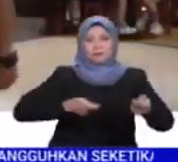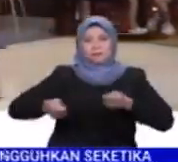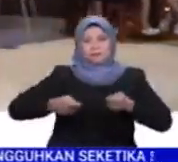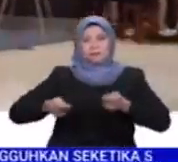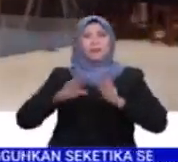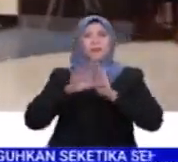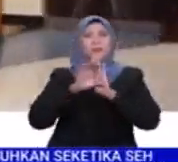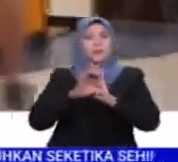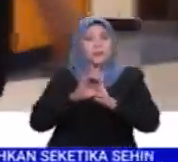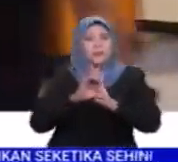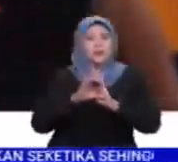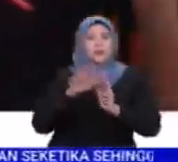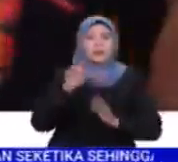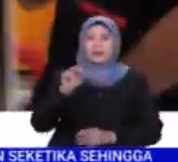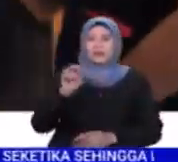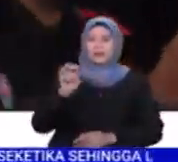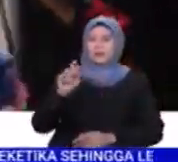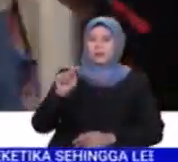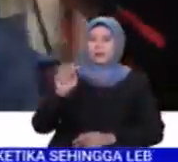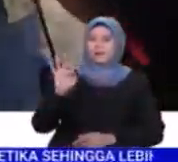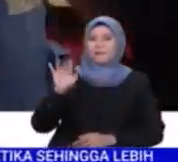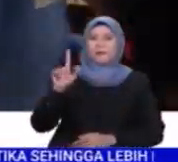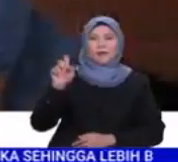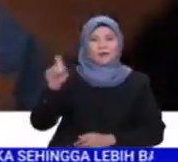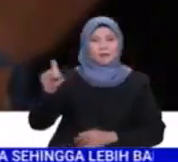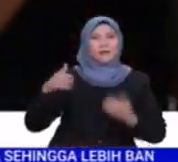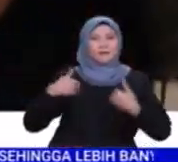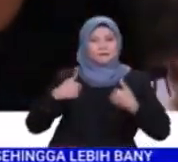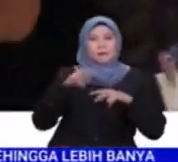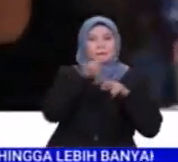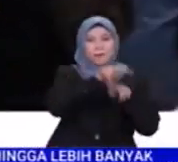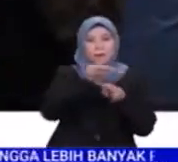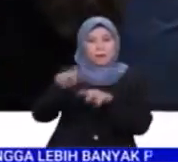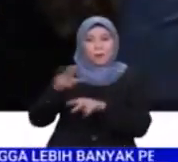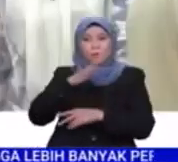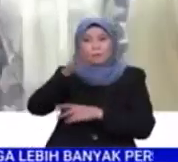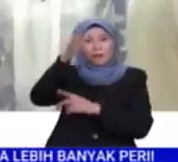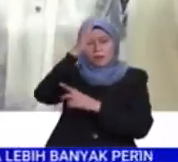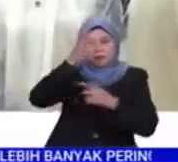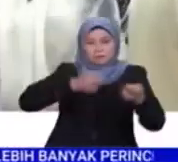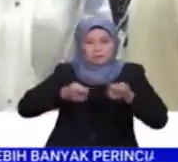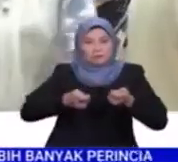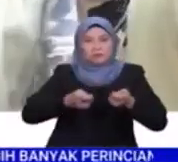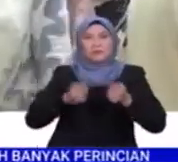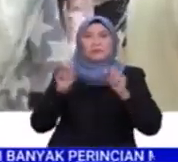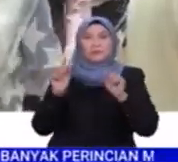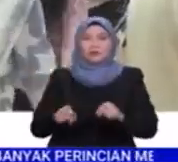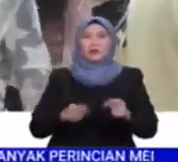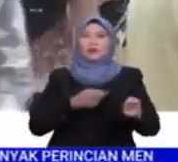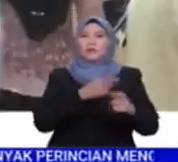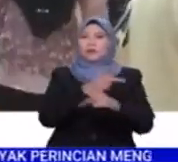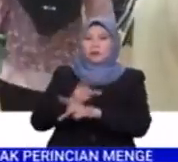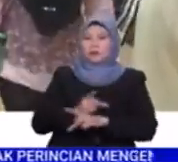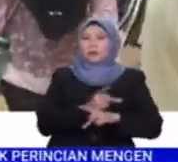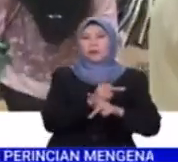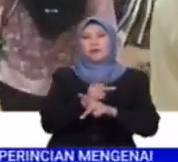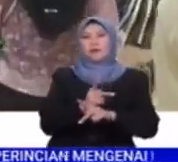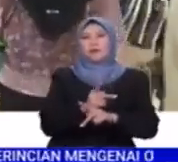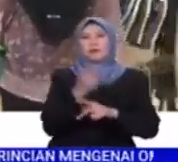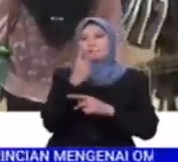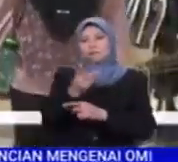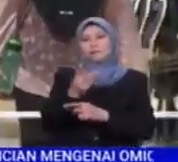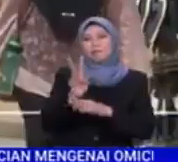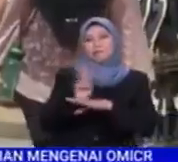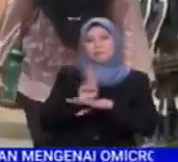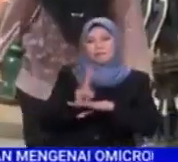contohnya netflix antaranya menyedihkan Hikmat pemantauan Ibu Bapa bagi membolehkan mereka mengawal setiap penggunaan platform